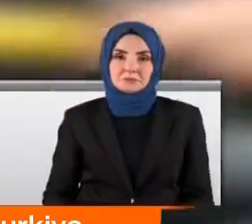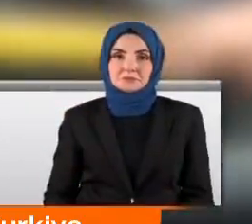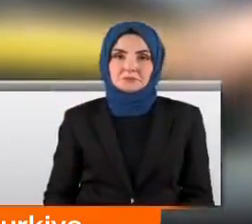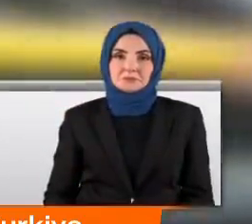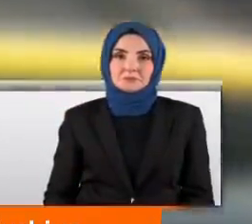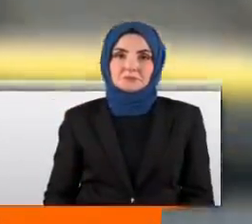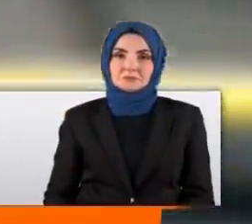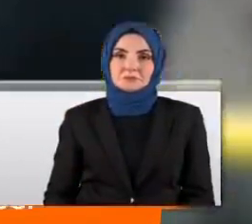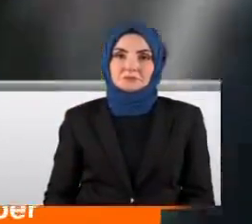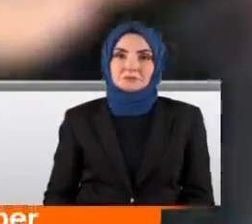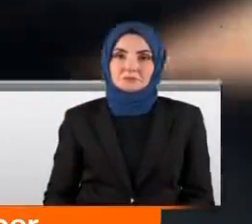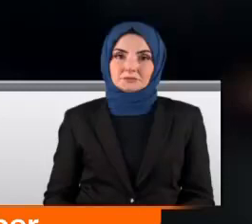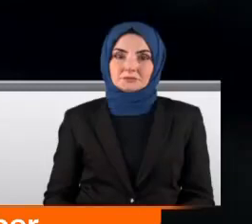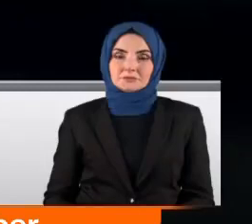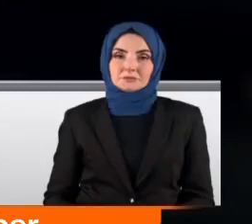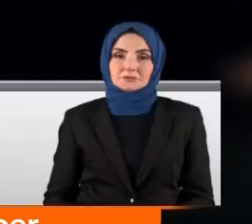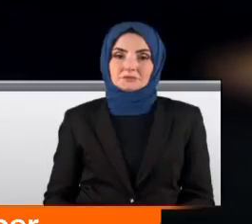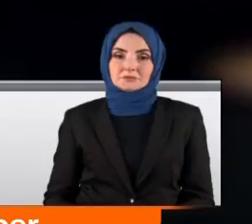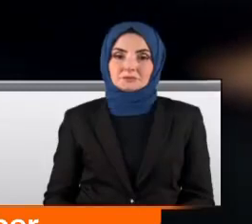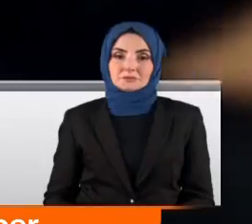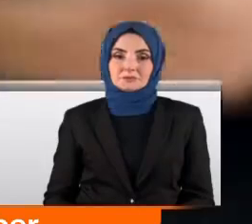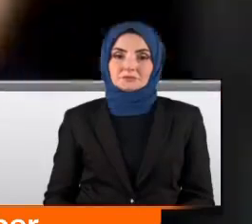otobüse gidemiyor şu anda